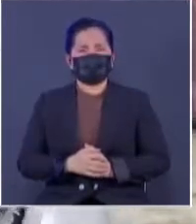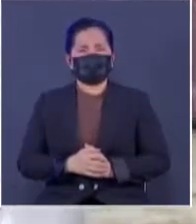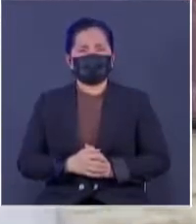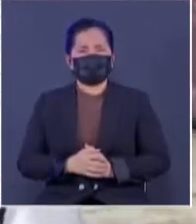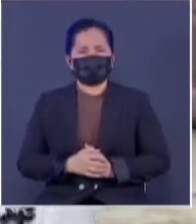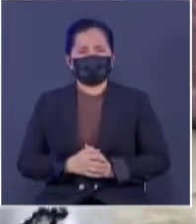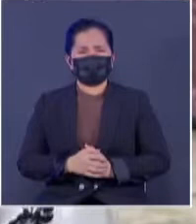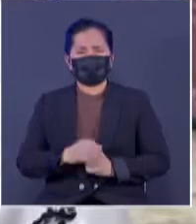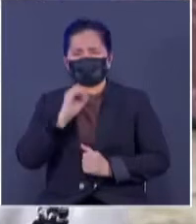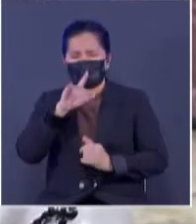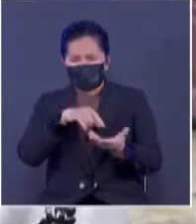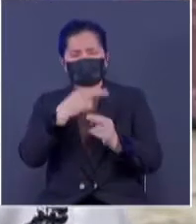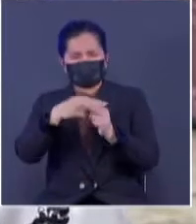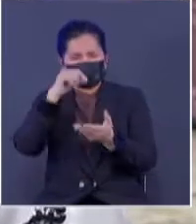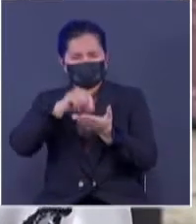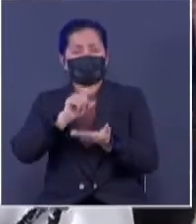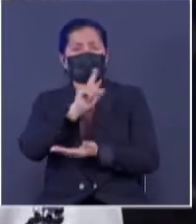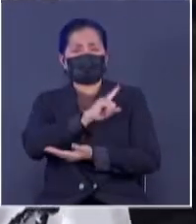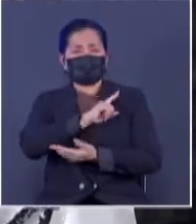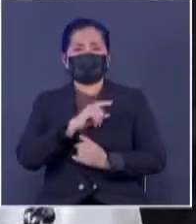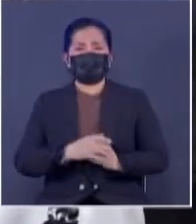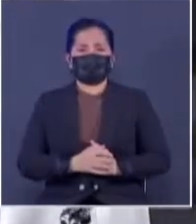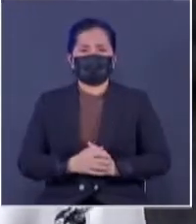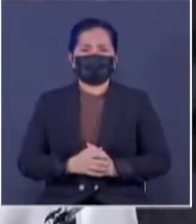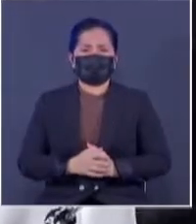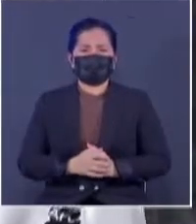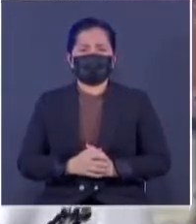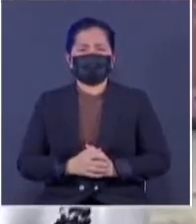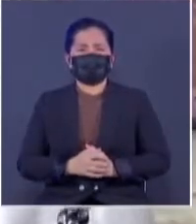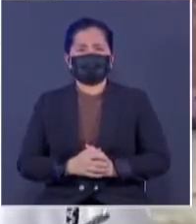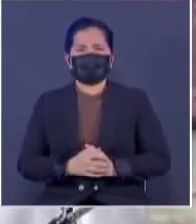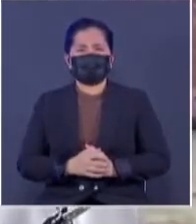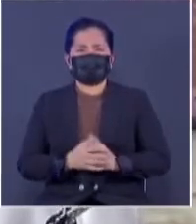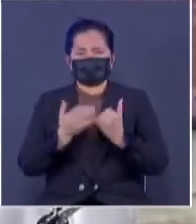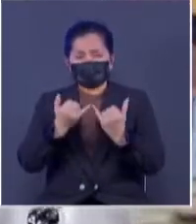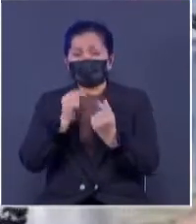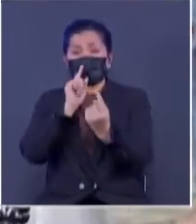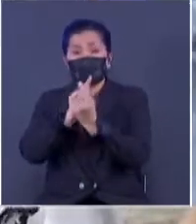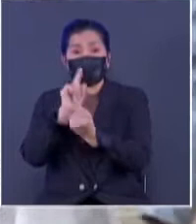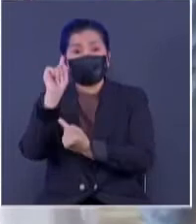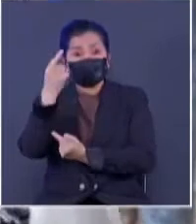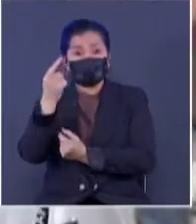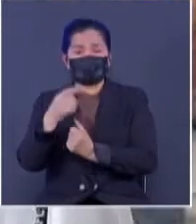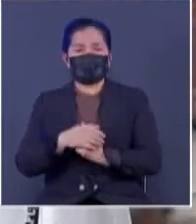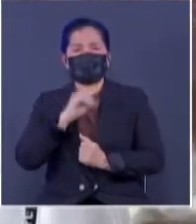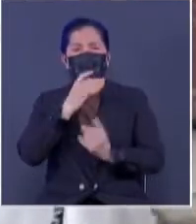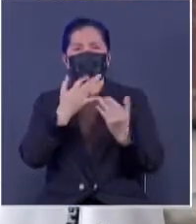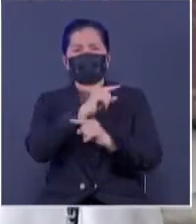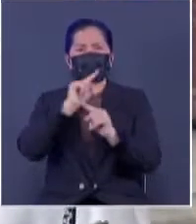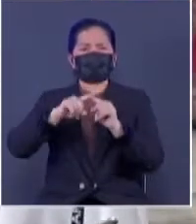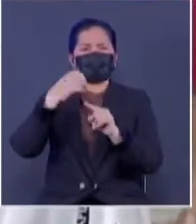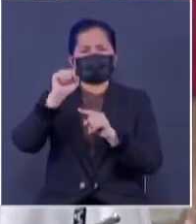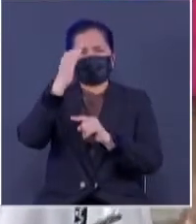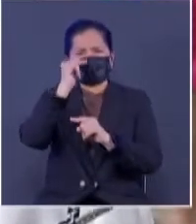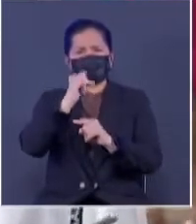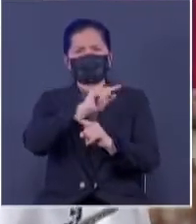ด้วยเซ็นชื่อเขารับผิดชอบหนูก็ให้เขาเซ็นไว้แต่วันนี้หนูมาหาเขาอีกเขาก็บอกว่ารอวันที่10หนูก็เลยบอกว่าแล้วท